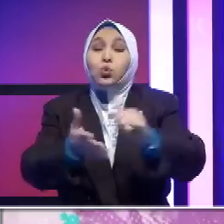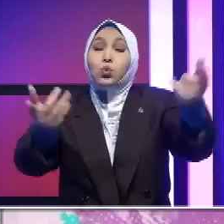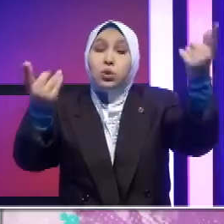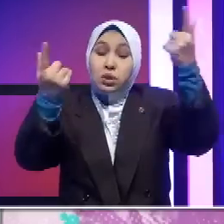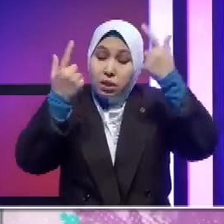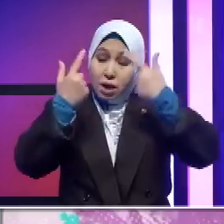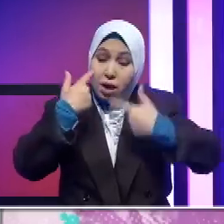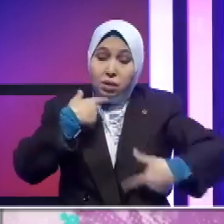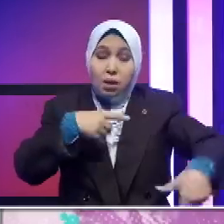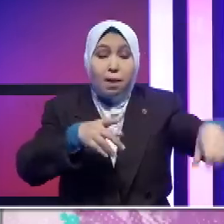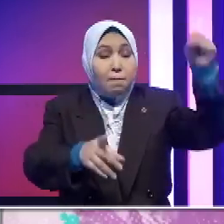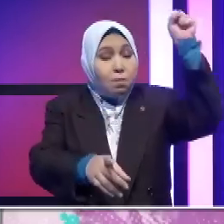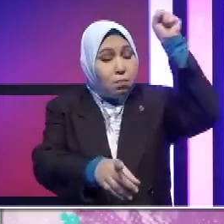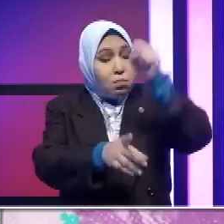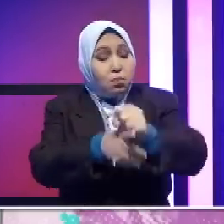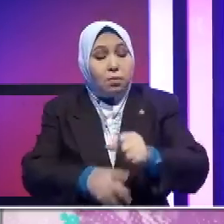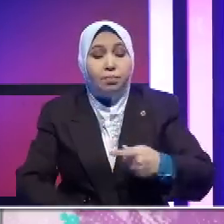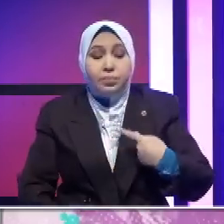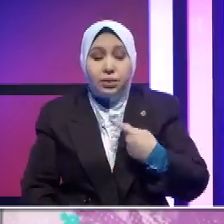جاءنا